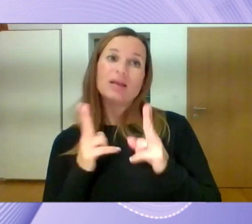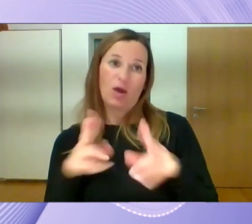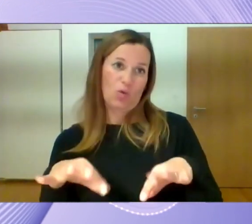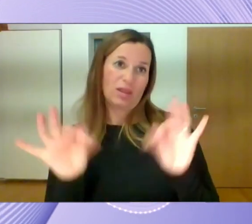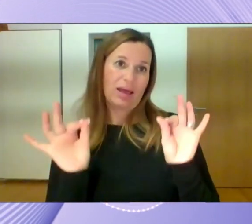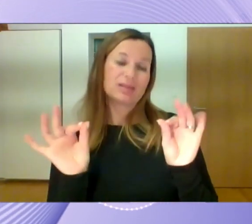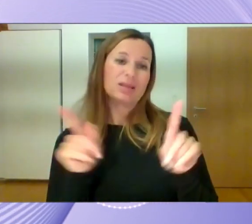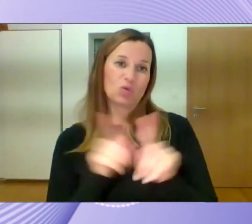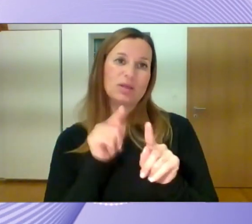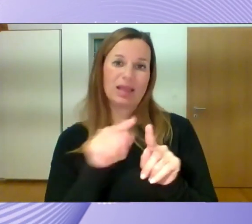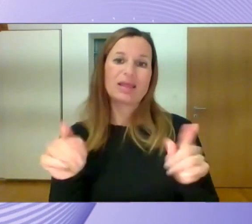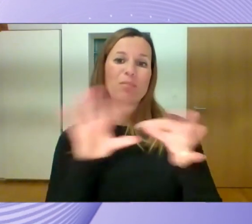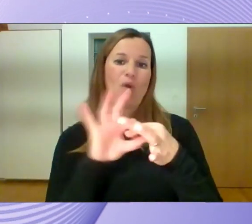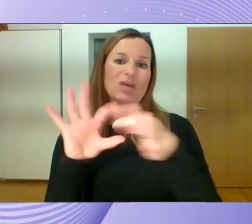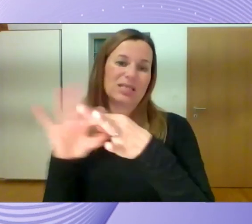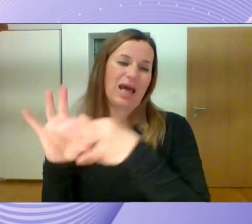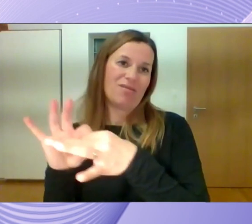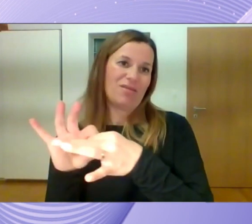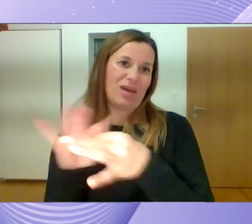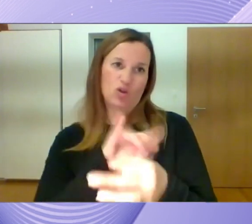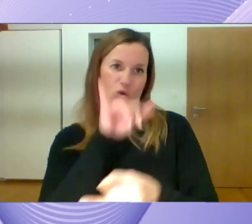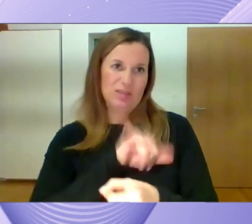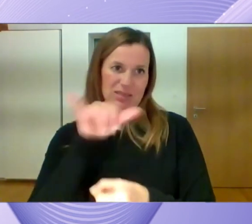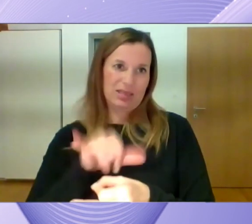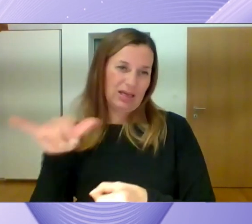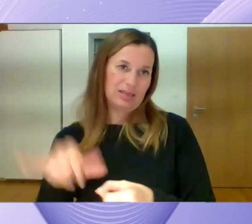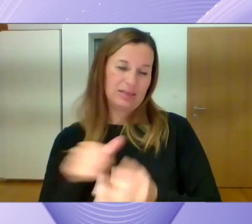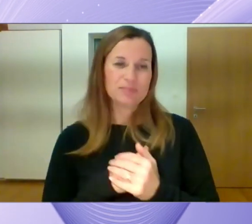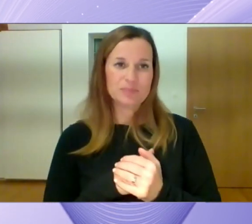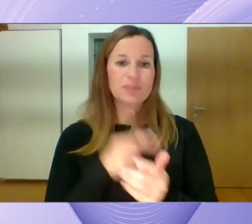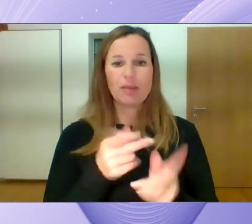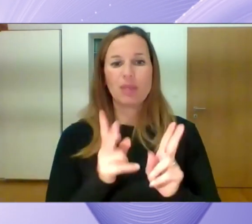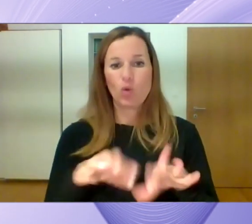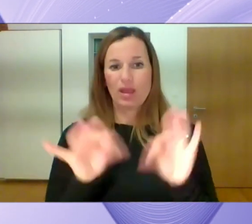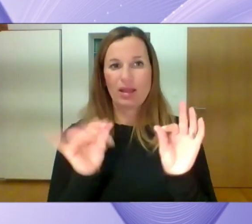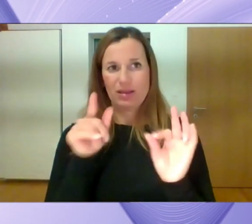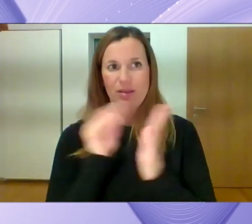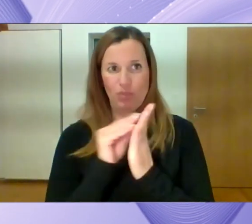tudi te povezave do teh strani, o katerih zdaj govorim, kjer potem najdete te podatke.